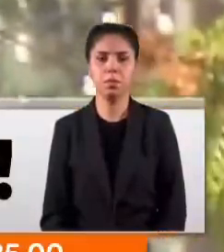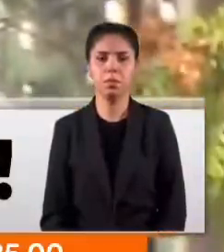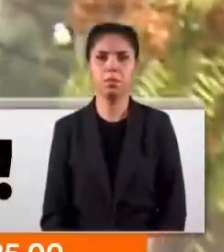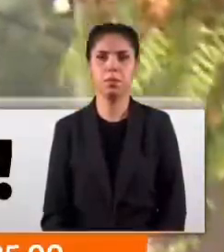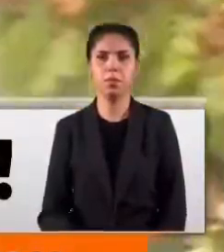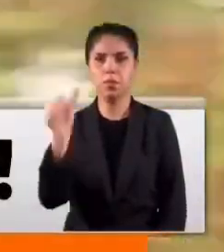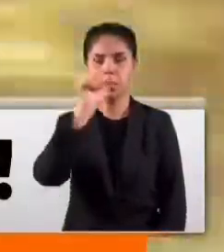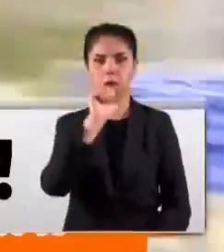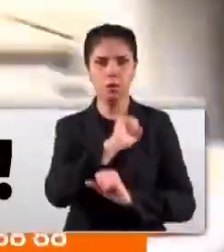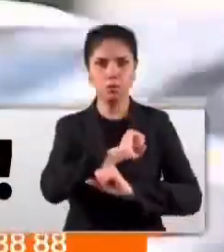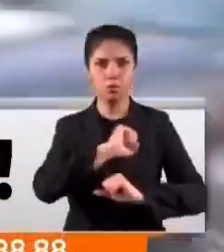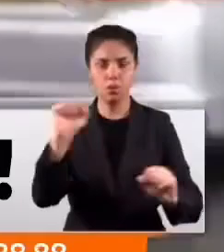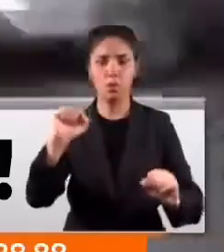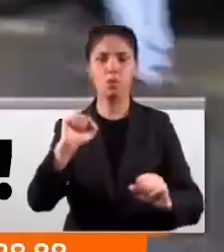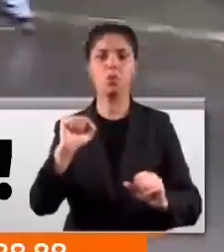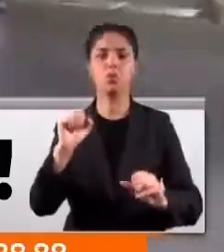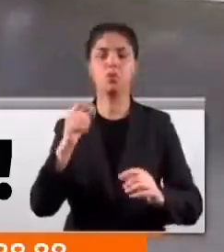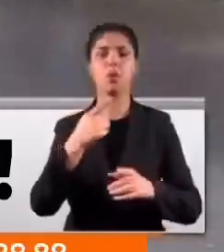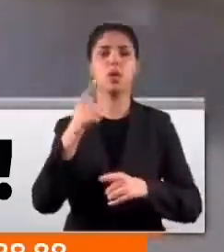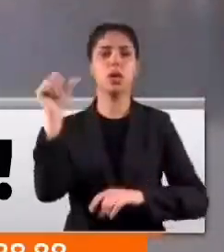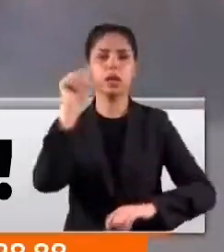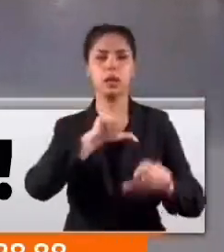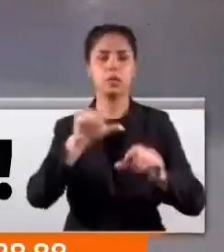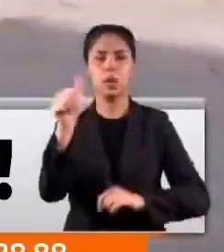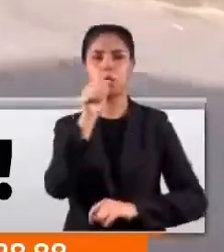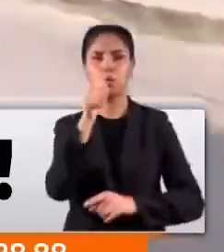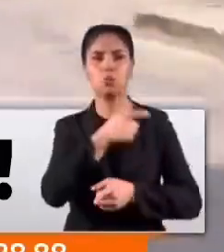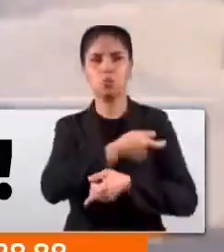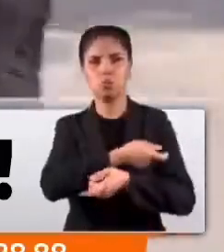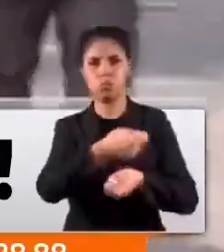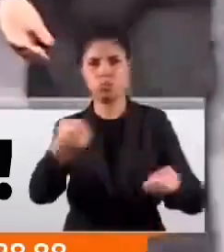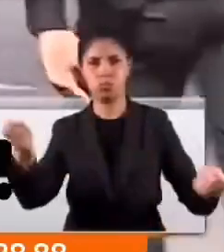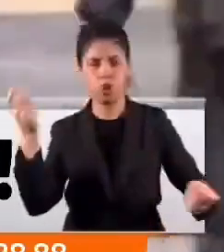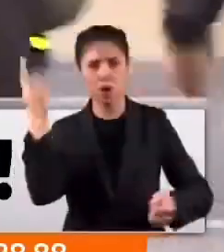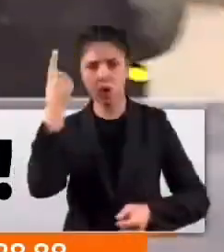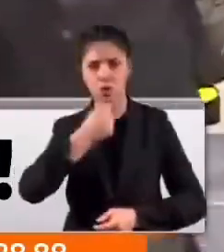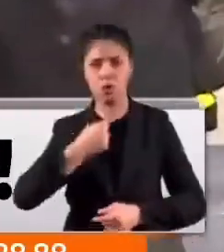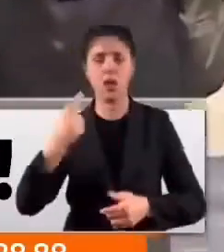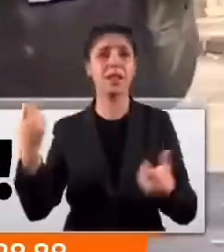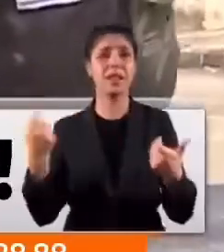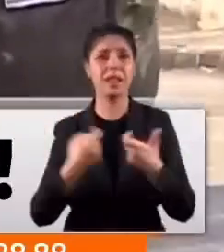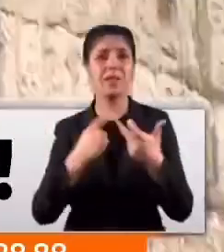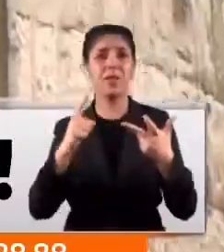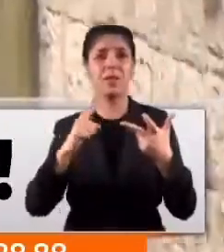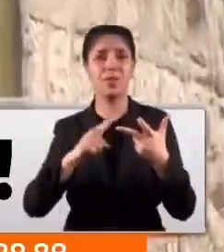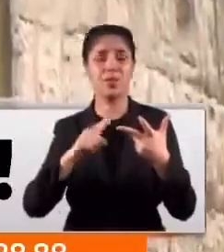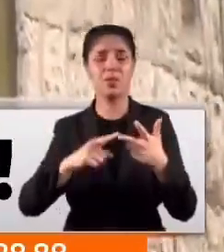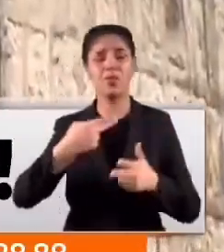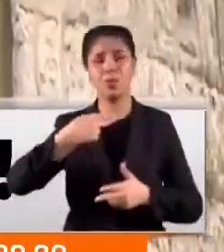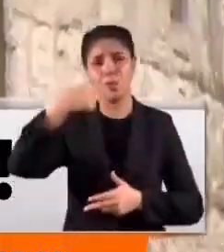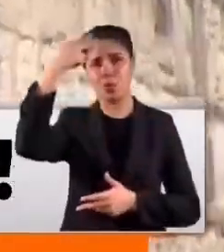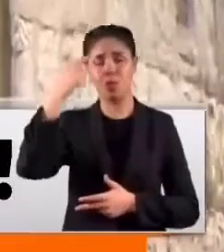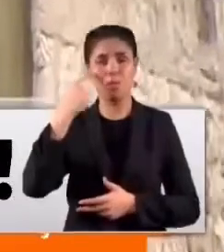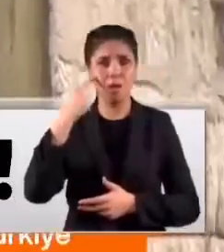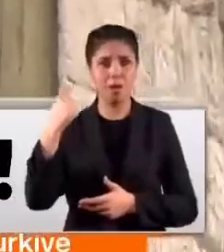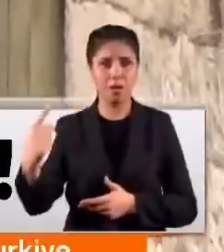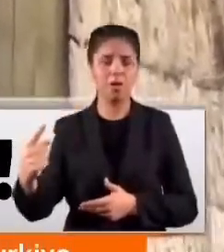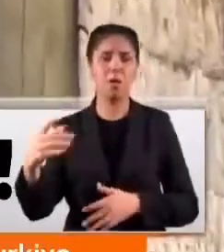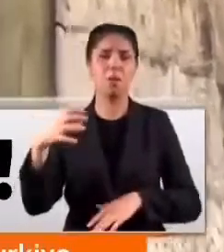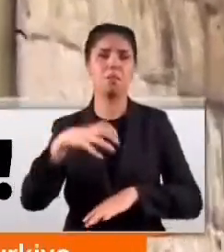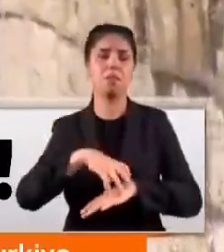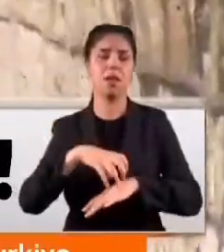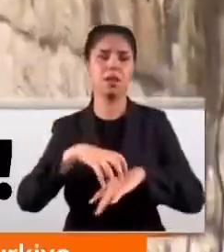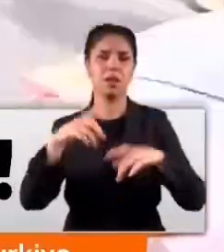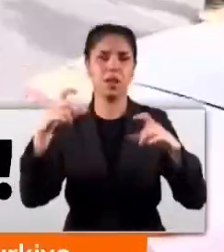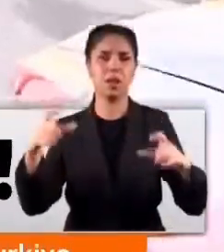Gaz bombaları, tomalardan sıkılan kimyasal sular. Savaşın 3. Cuma'sında Mescid-i Aksa çevresinde tansiyon